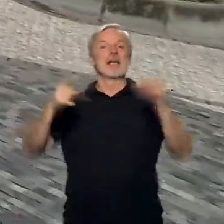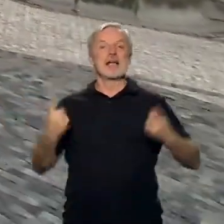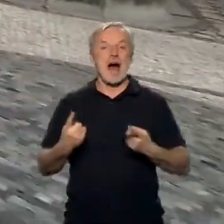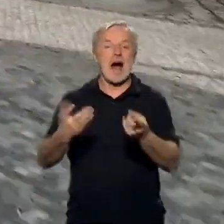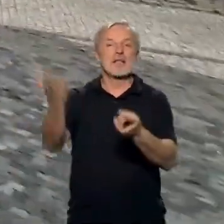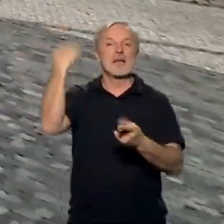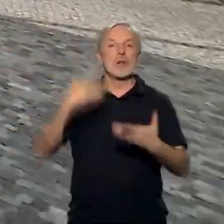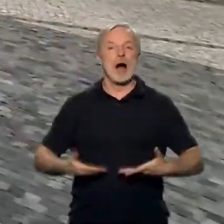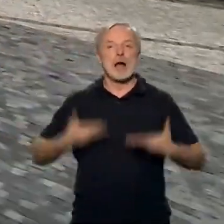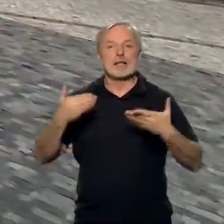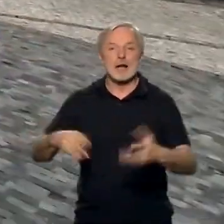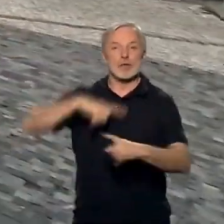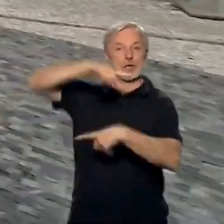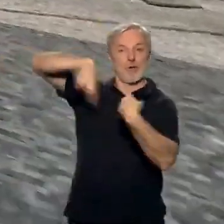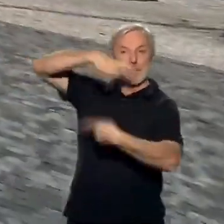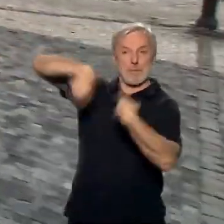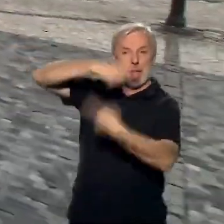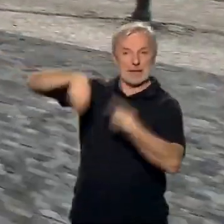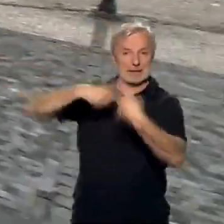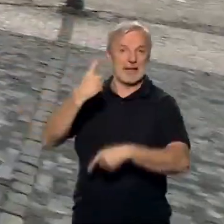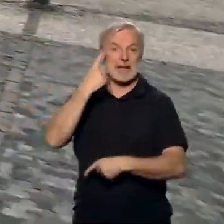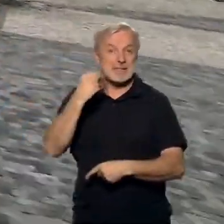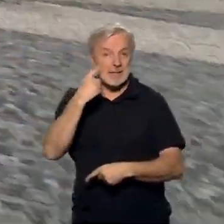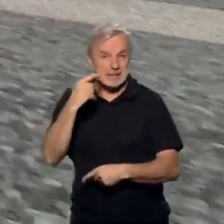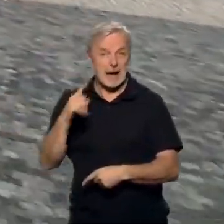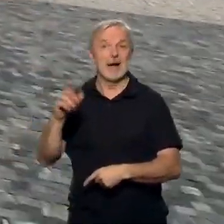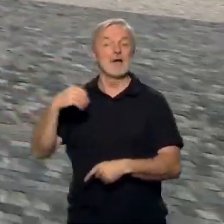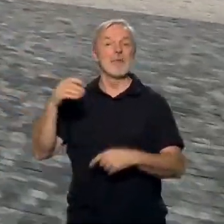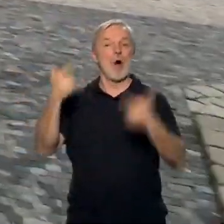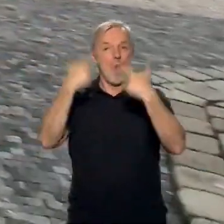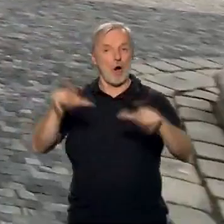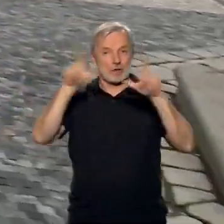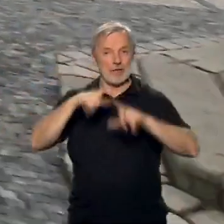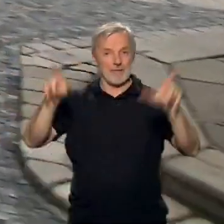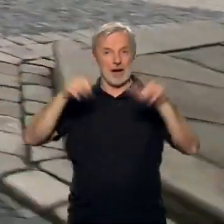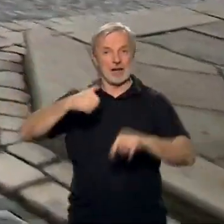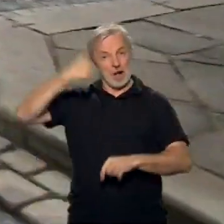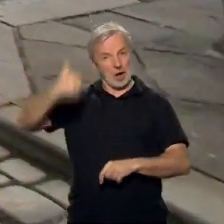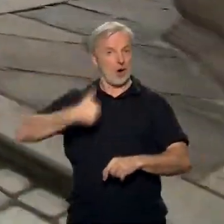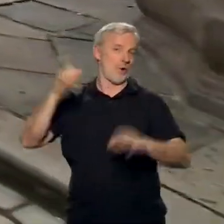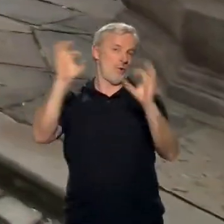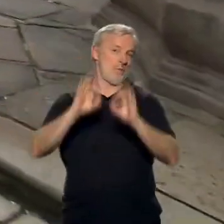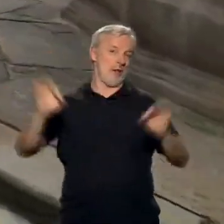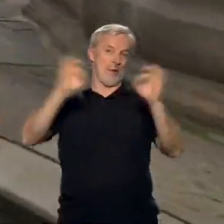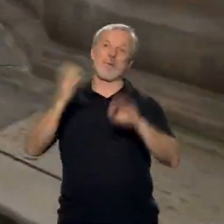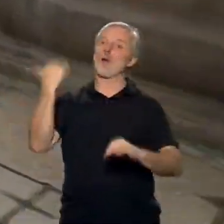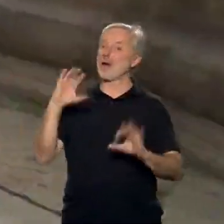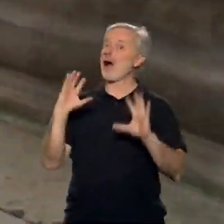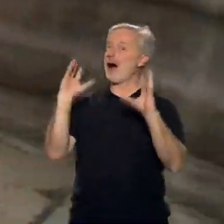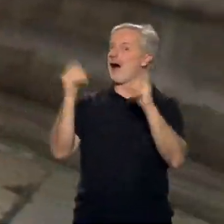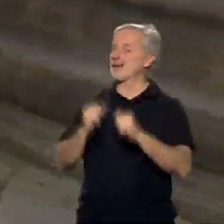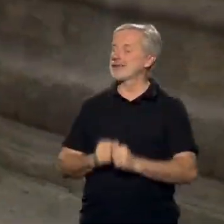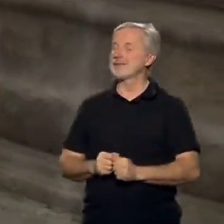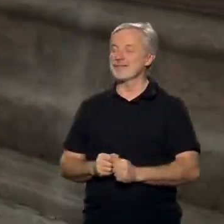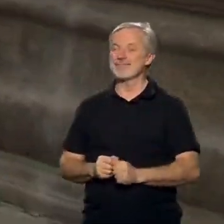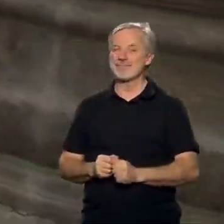narozeninový ples Tuze. Přesně tak, to jsme slavili první výročí. To bylo teprve. To bylo úžasný. Bylo to